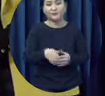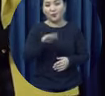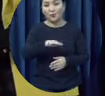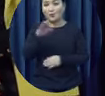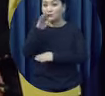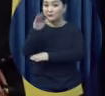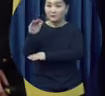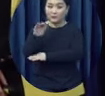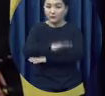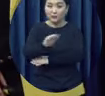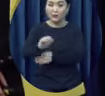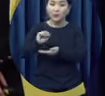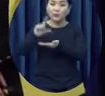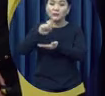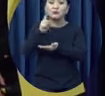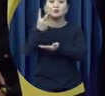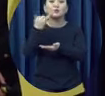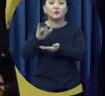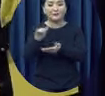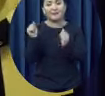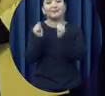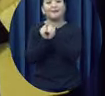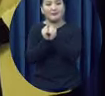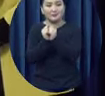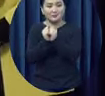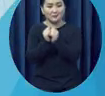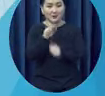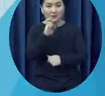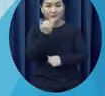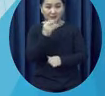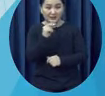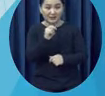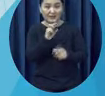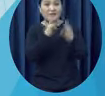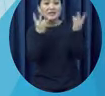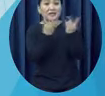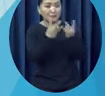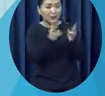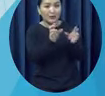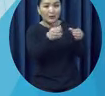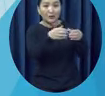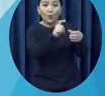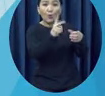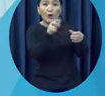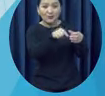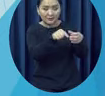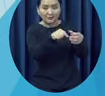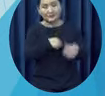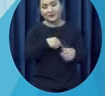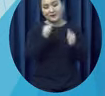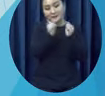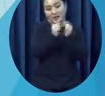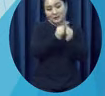насны хүүхдүүдийн маань хувьд үнэт зүйл нь найз нөхөд одоо тэр нөгөө нийгмийн бичил хүрээлэл болсон байдаг учраас найзалж байгаа хүүхдтэй хүүхдийн